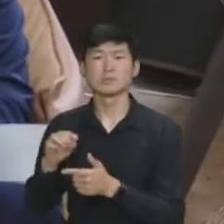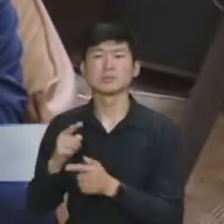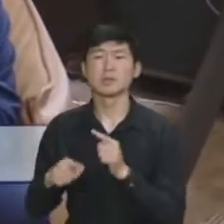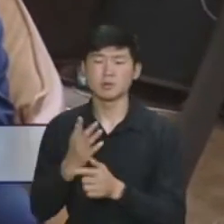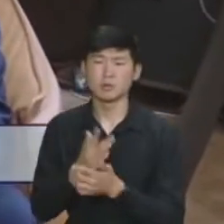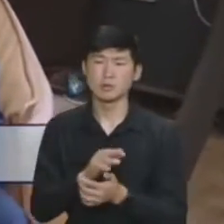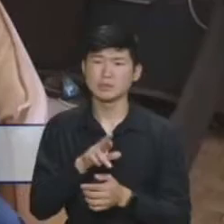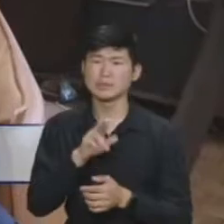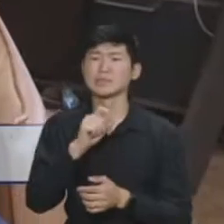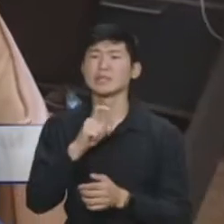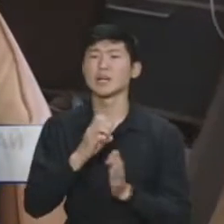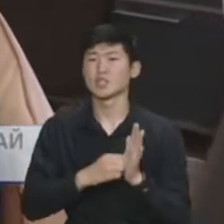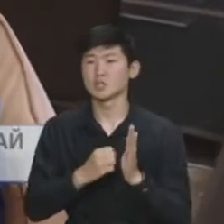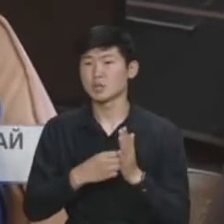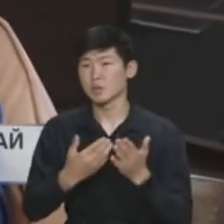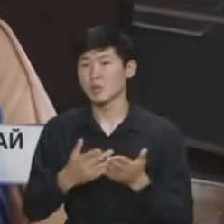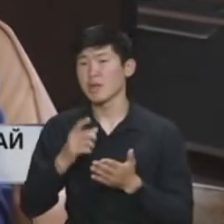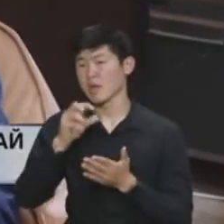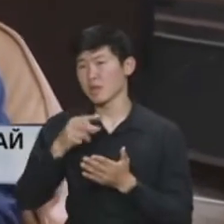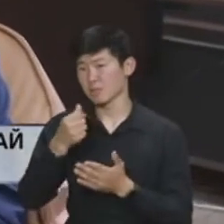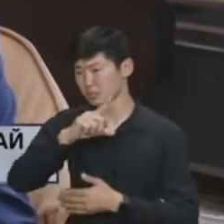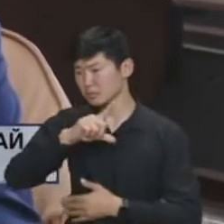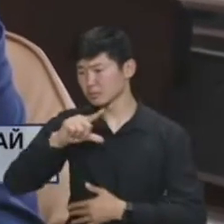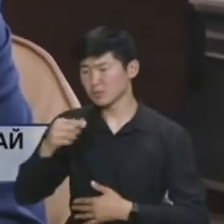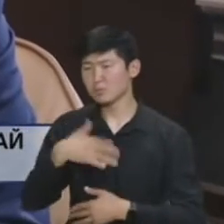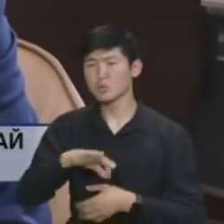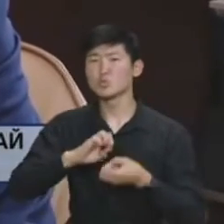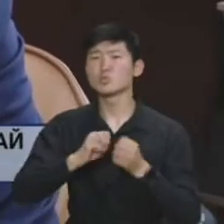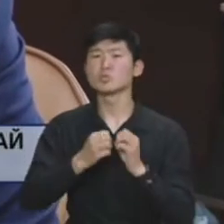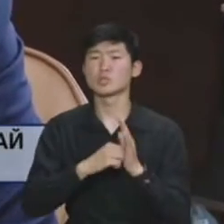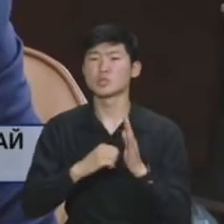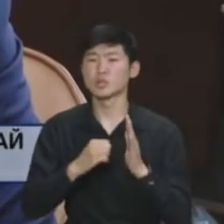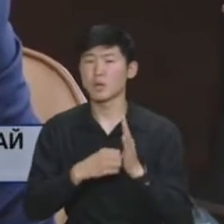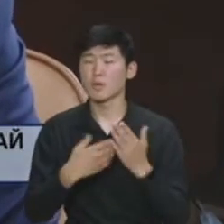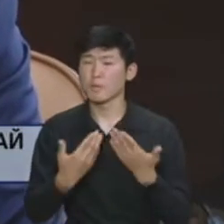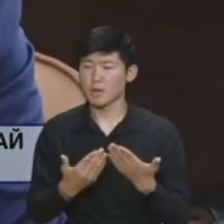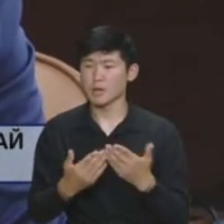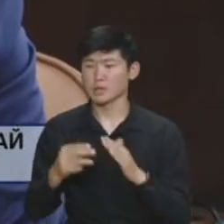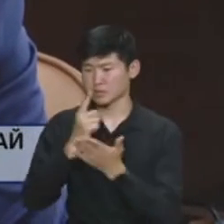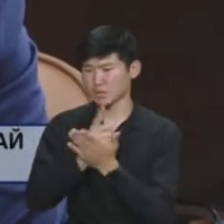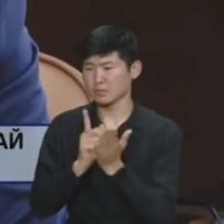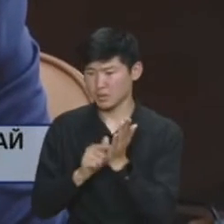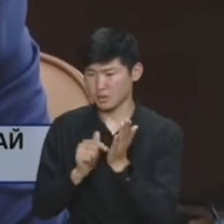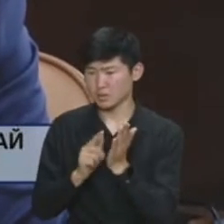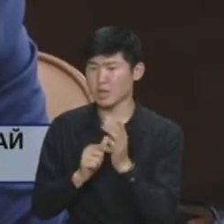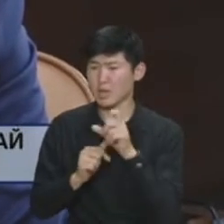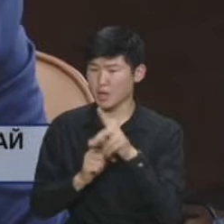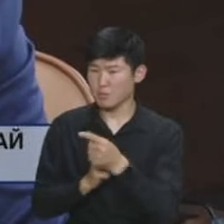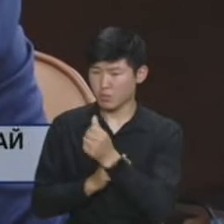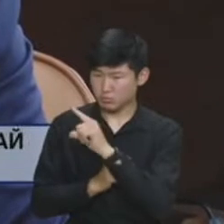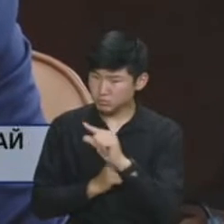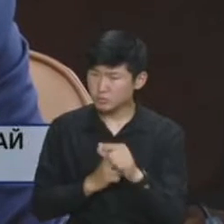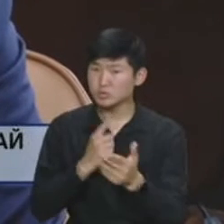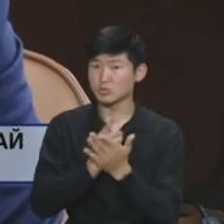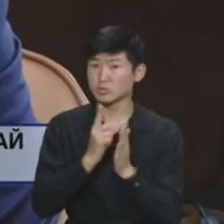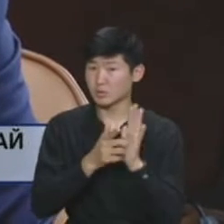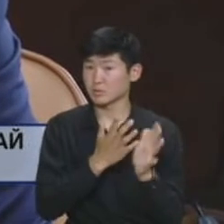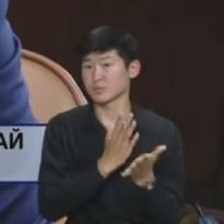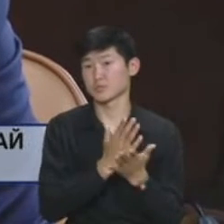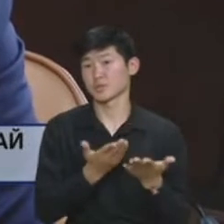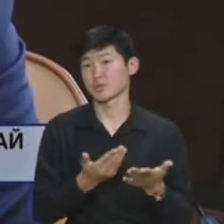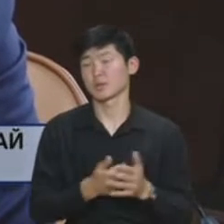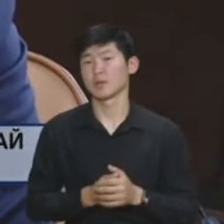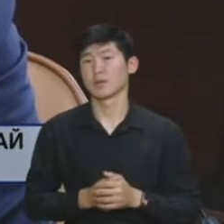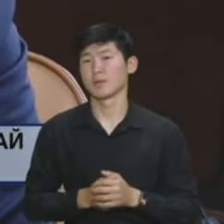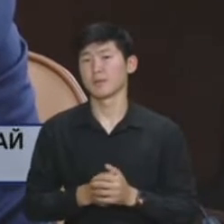байх юм. Одоо яах ёстой юм? Эмийн бүтээгдэхүүний үнийг буруулахын тулд яах ёстой юм? Тодорхой зарим зорилттой юмуудыг та үнийг буулгах асуудал ярьж шүү дээ, тийм ээ.